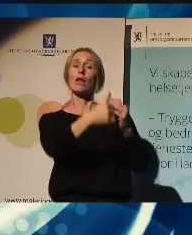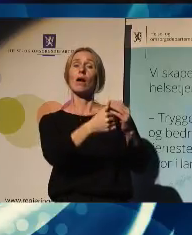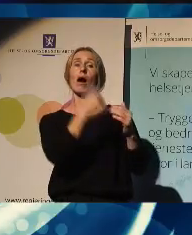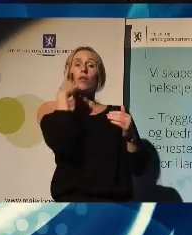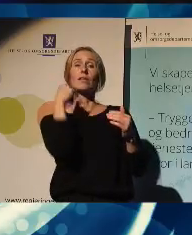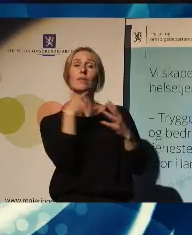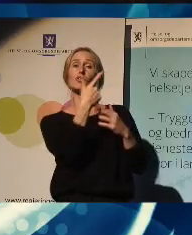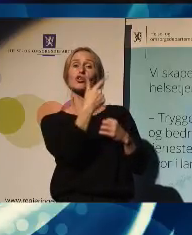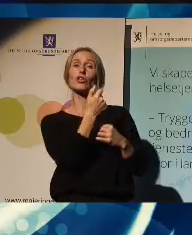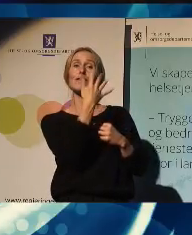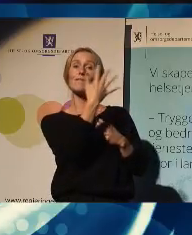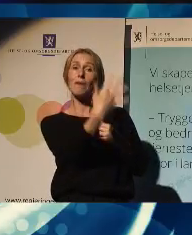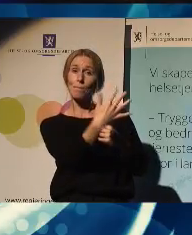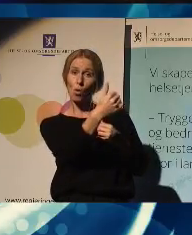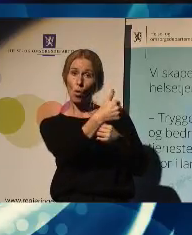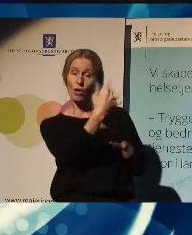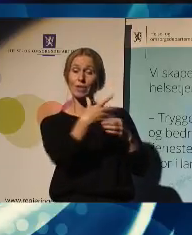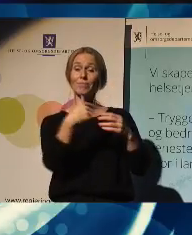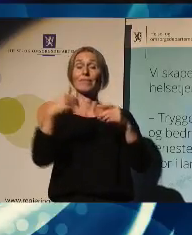I dag den 48.